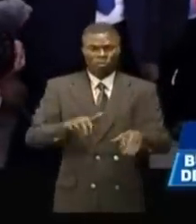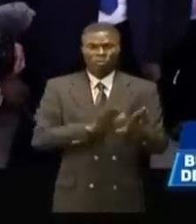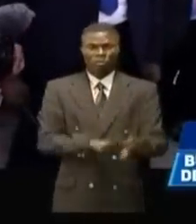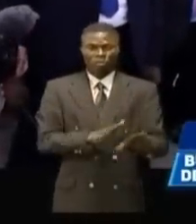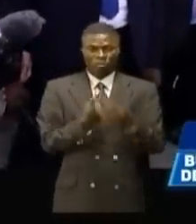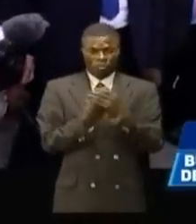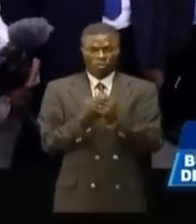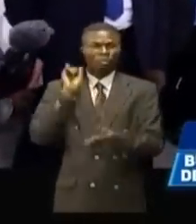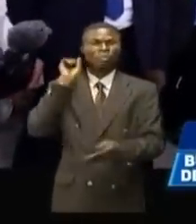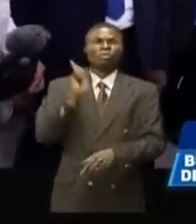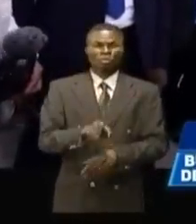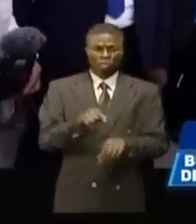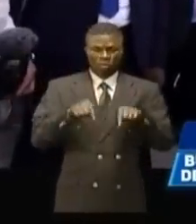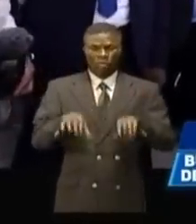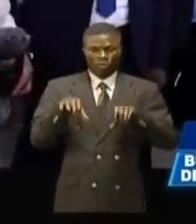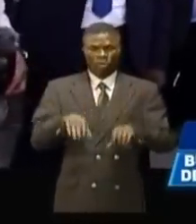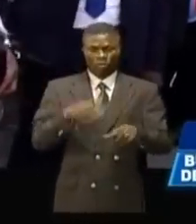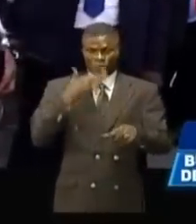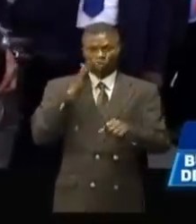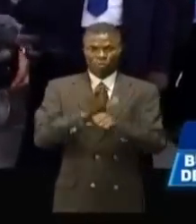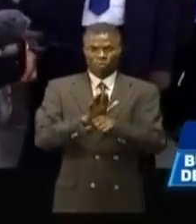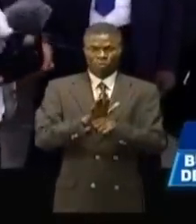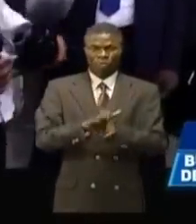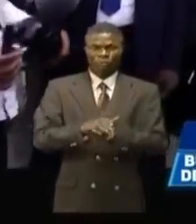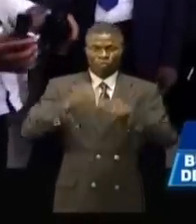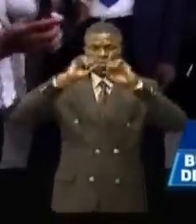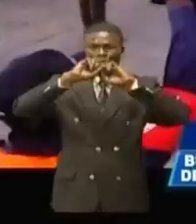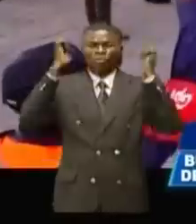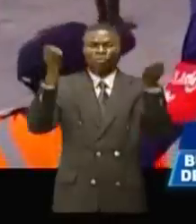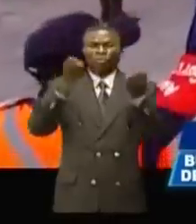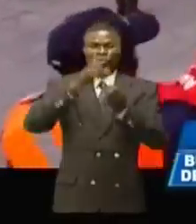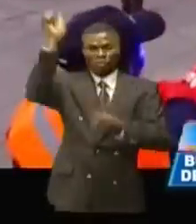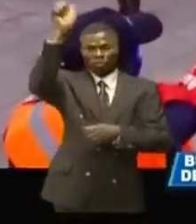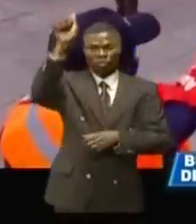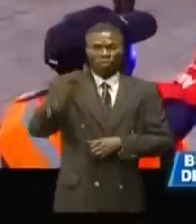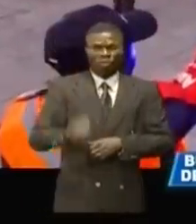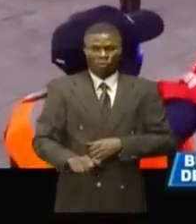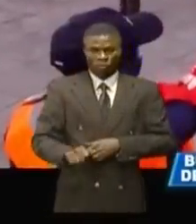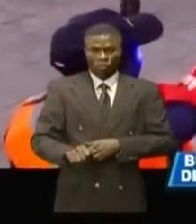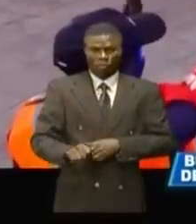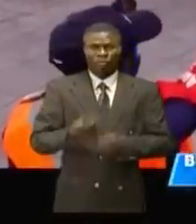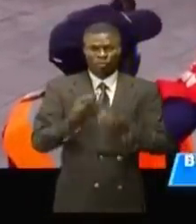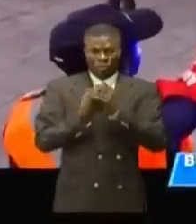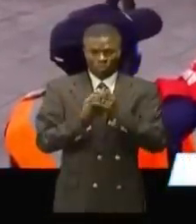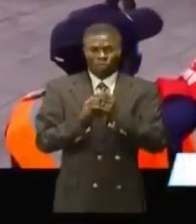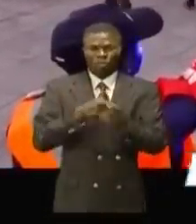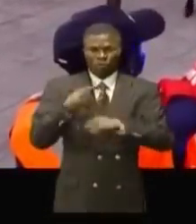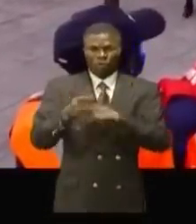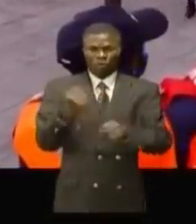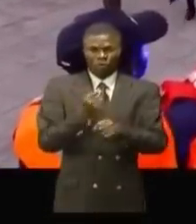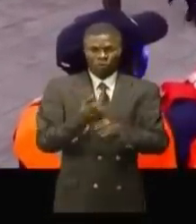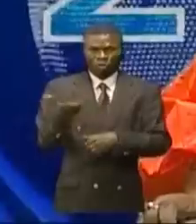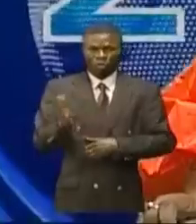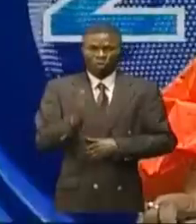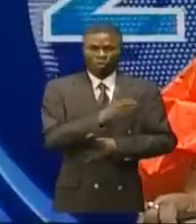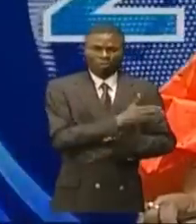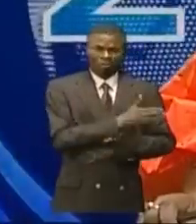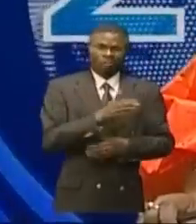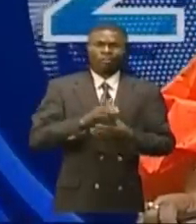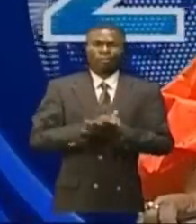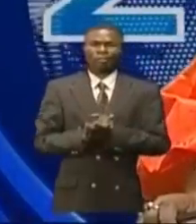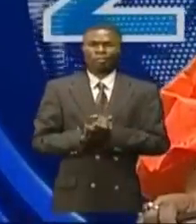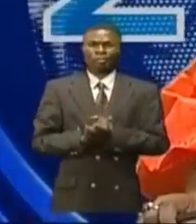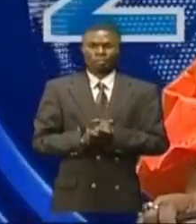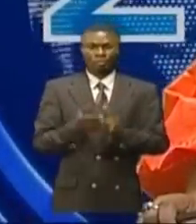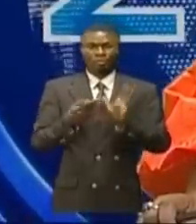à rassurer les responsables de l'entreprise sud-africaine Nguma qui se mettra bientôt à pied d'œuvre. À